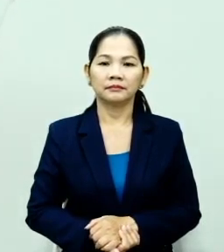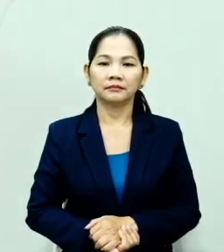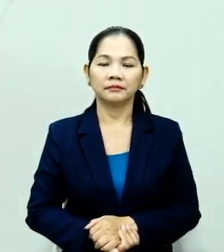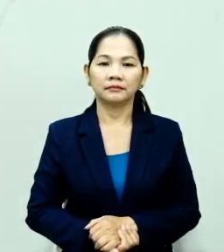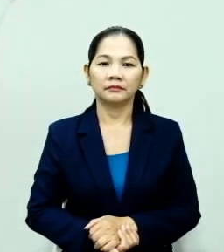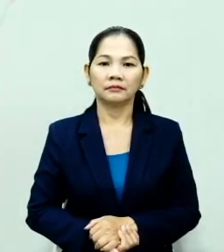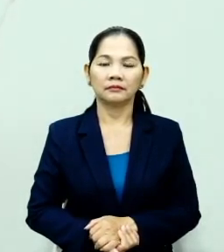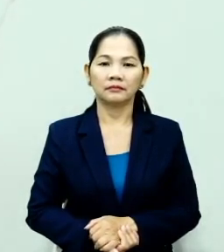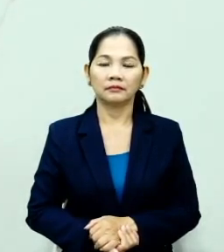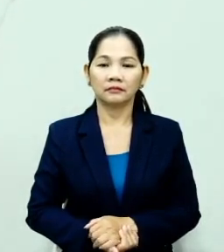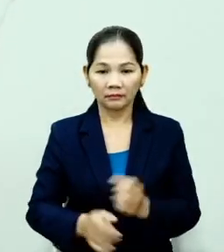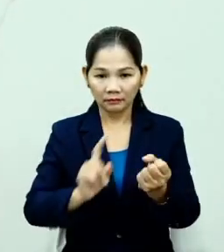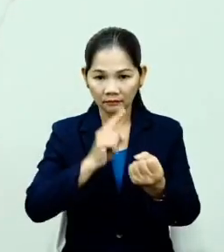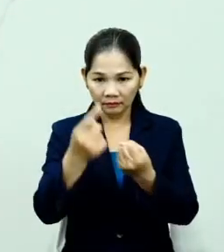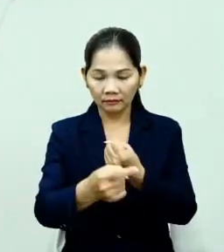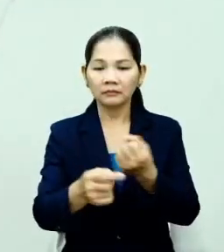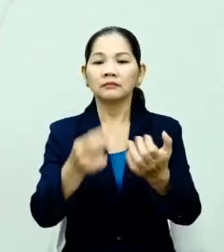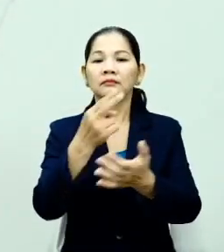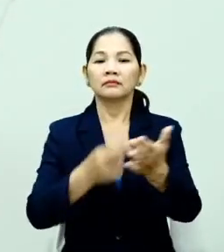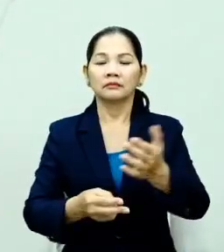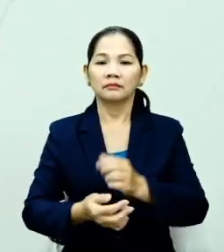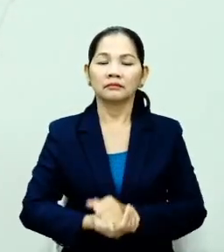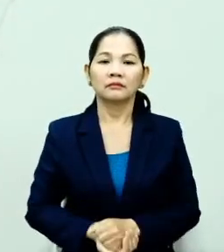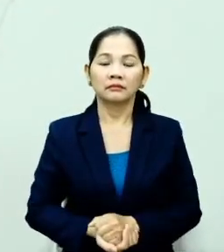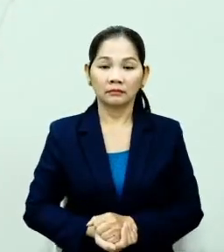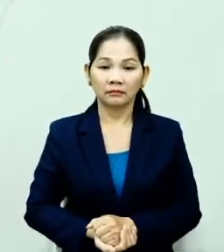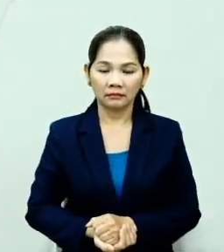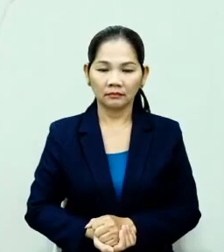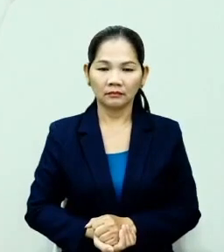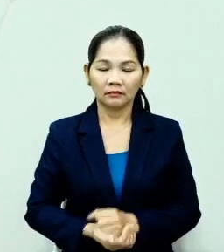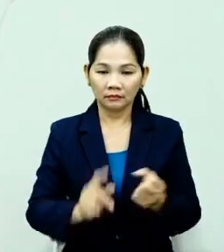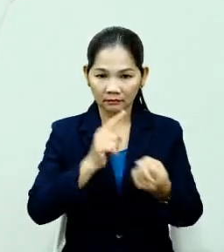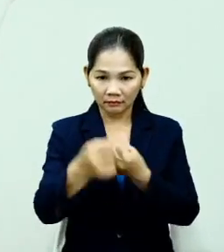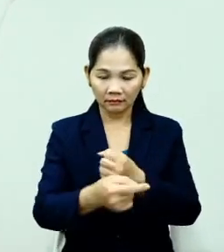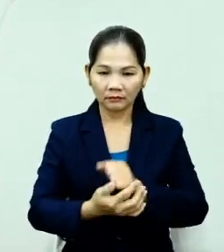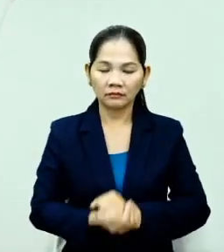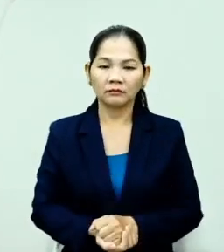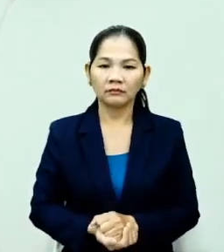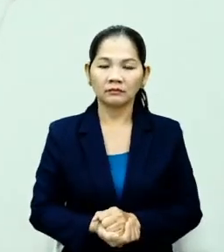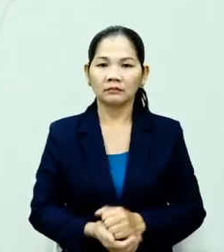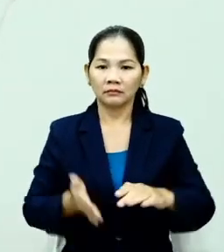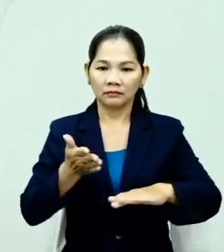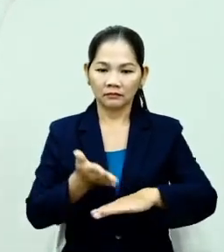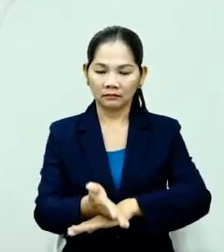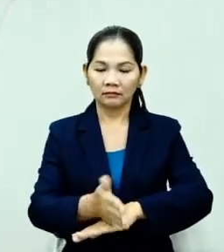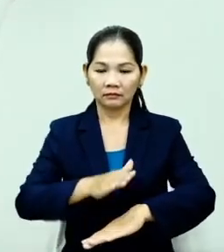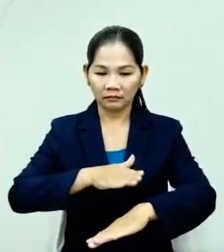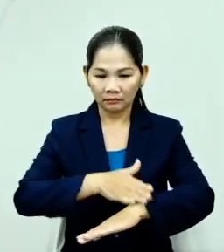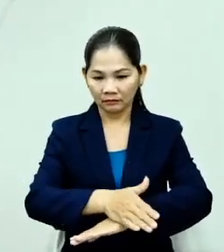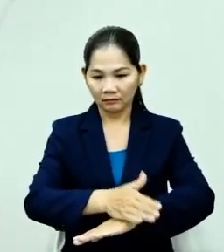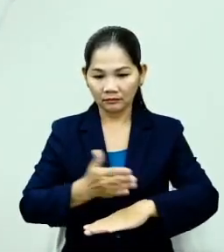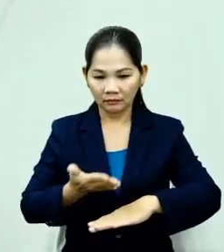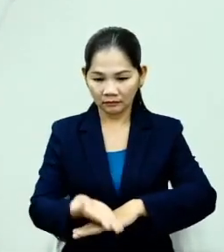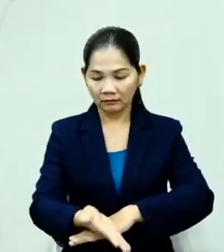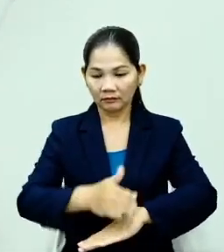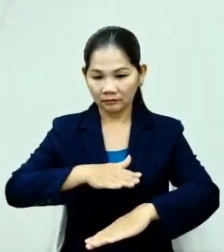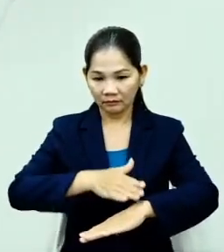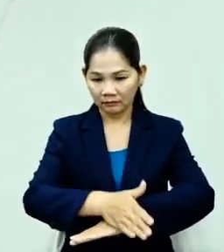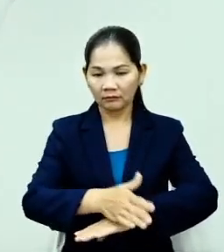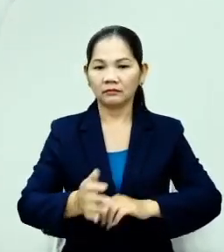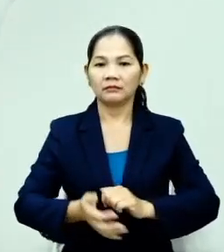Chà, phái này cứ chìa phái. Chà, cứ phái mình no. Chà.